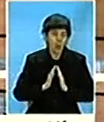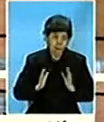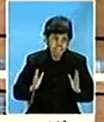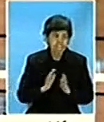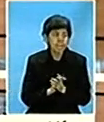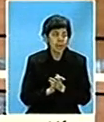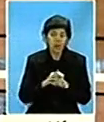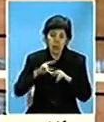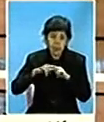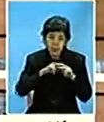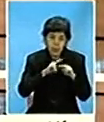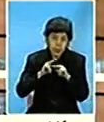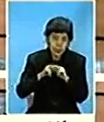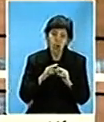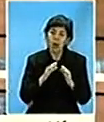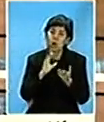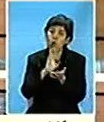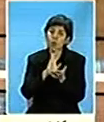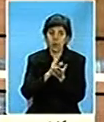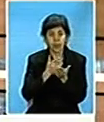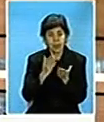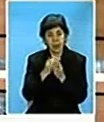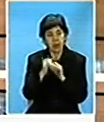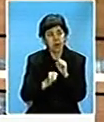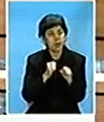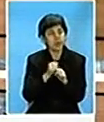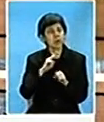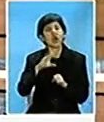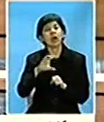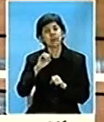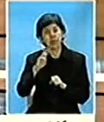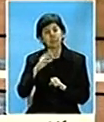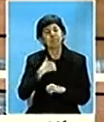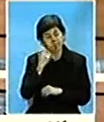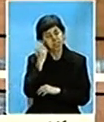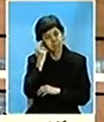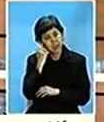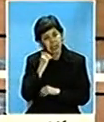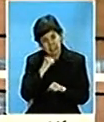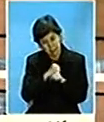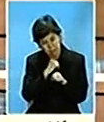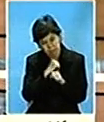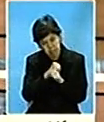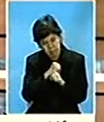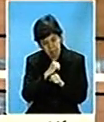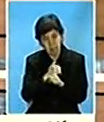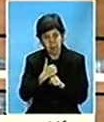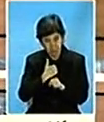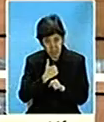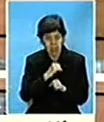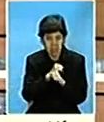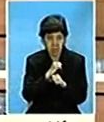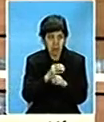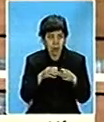วกเราได้พูดคุยถึงงบประมาณปี2556นี้นะครับซึ่งก็เห็นใจท่านครับท่านคนทำงานมรสุมที่ผ่านมา